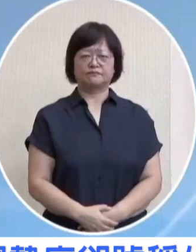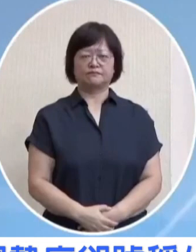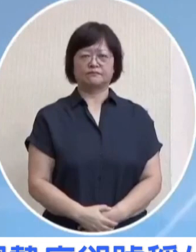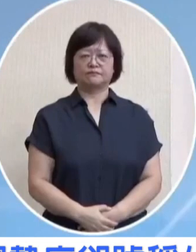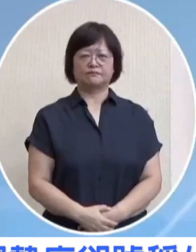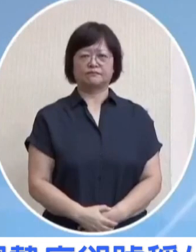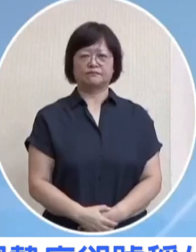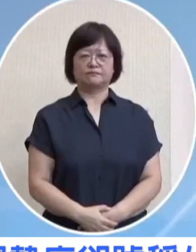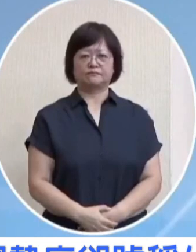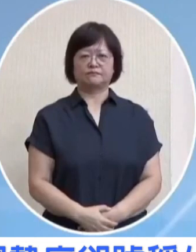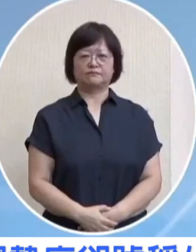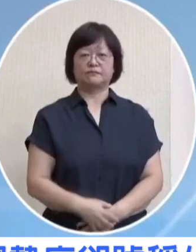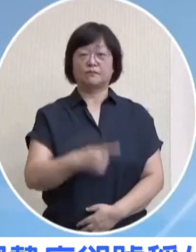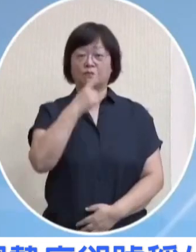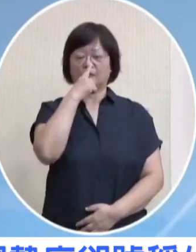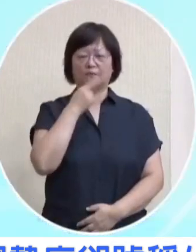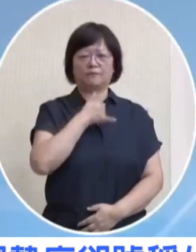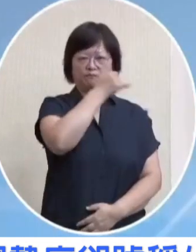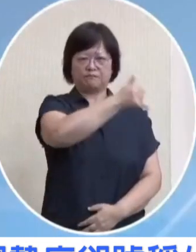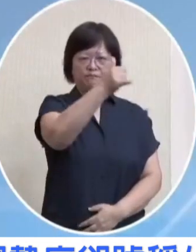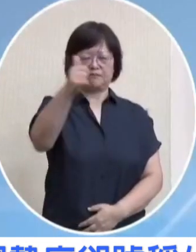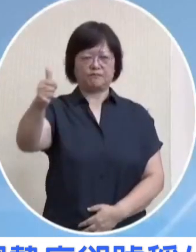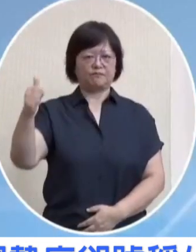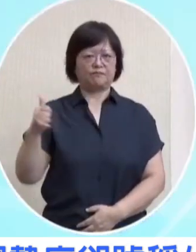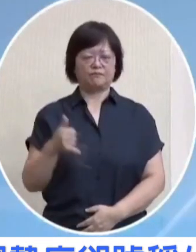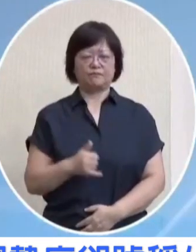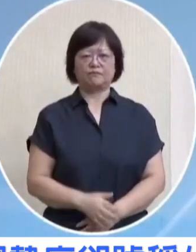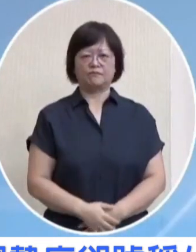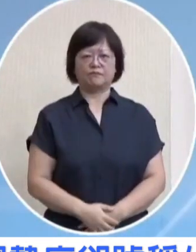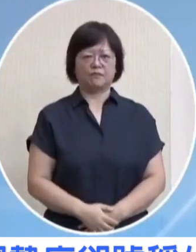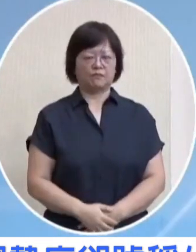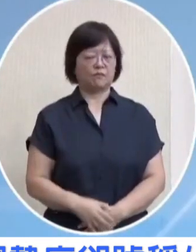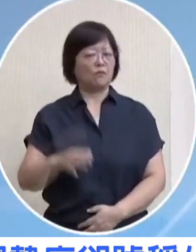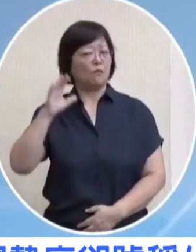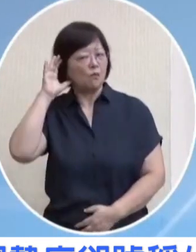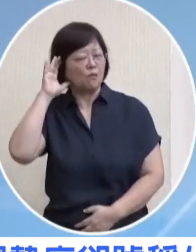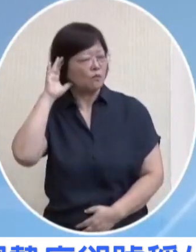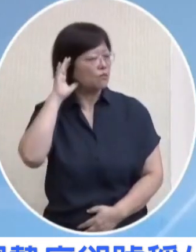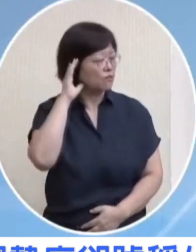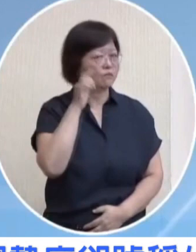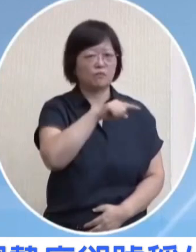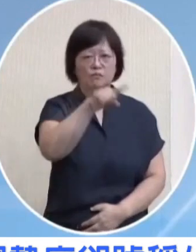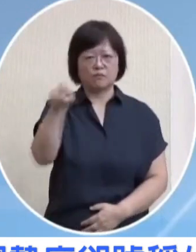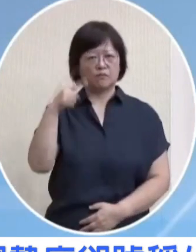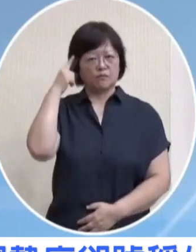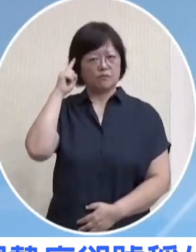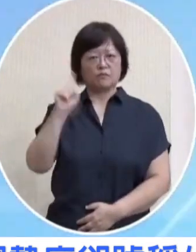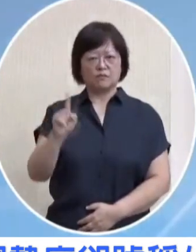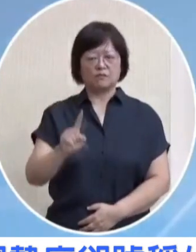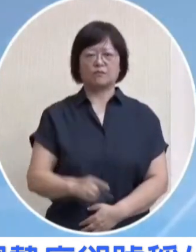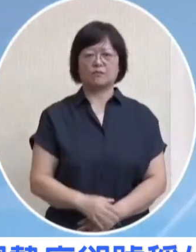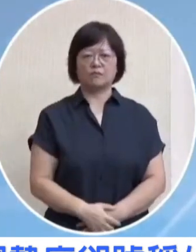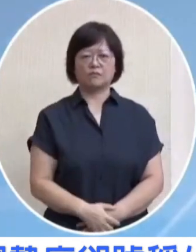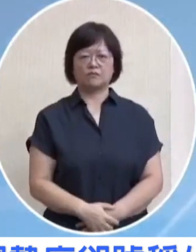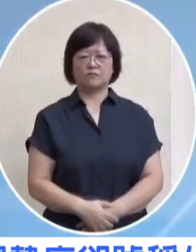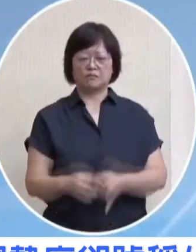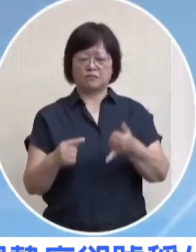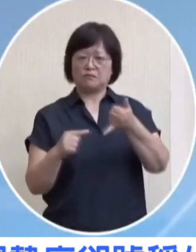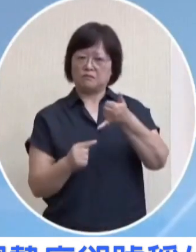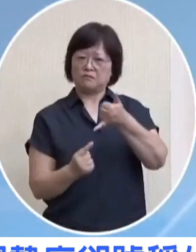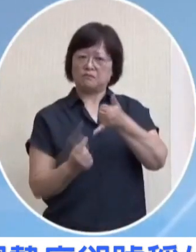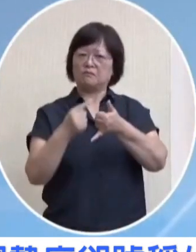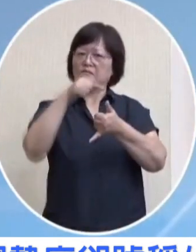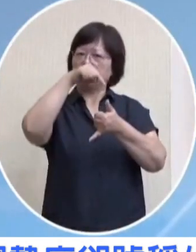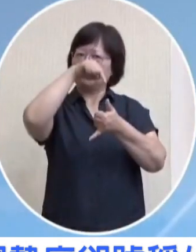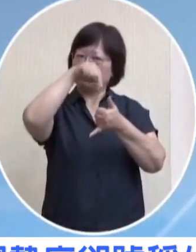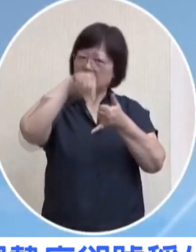台铭亲保基层，倾听民意，从南到北，